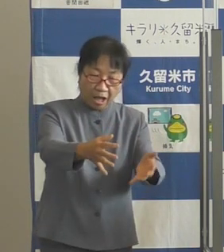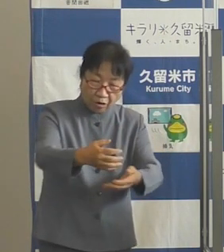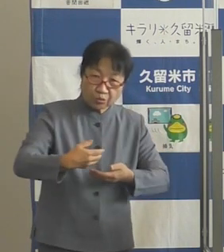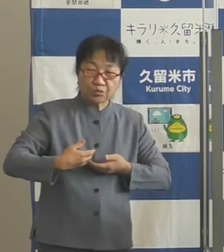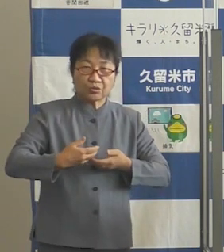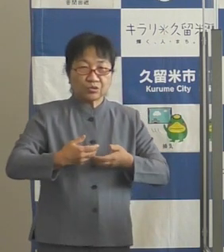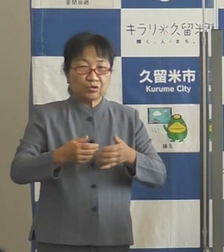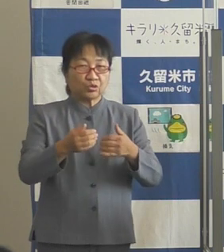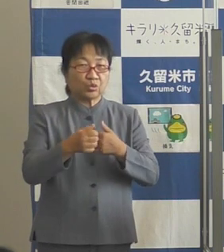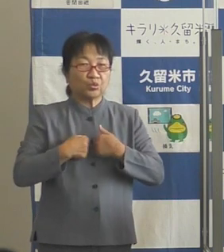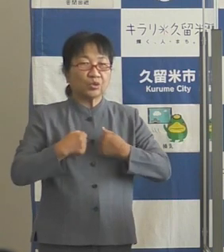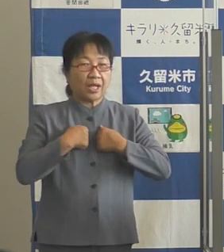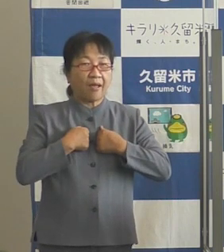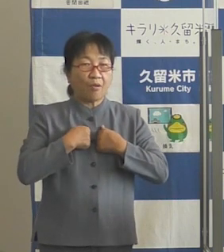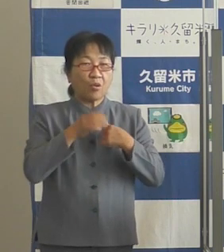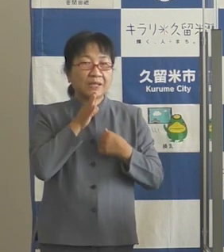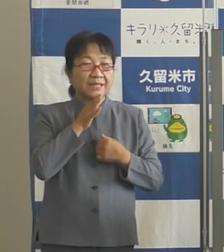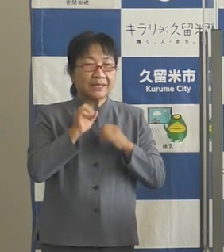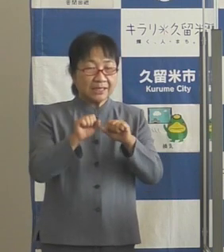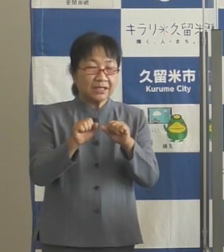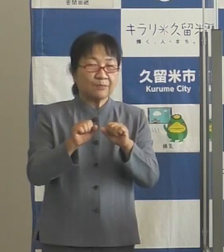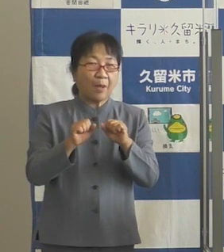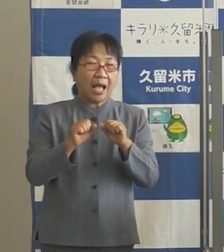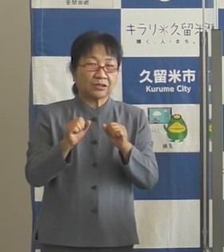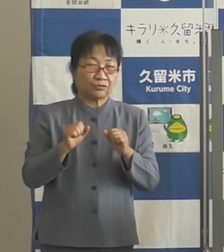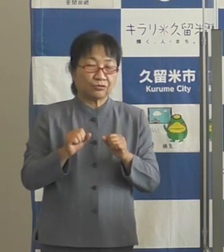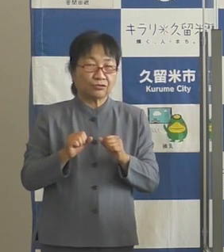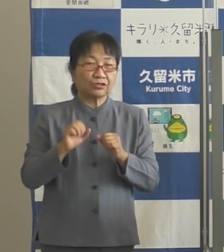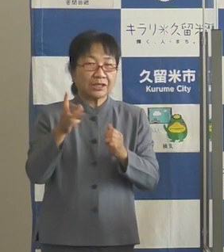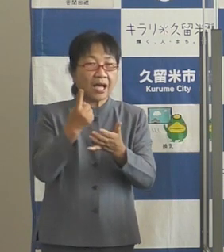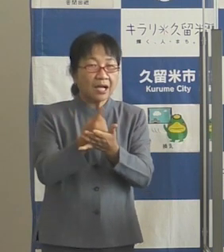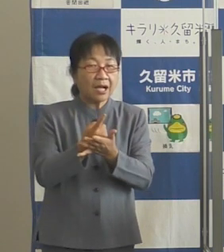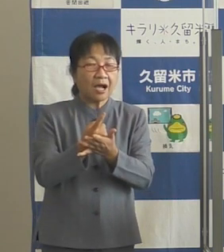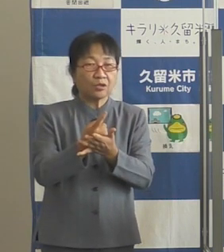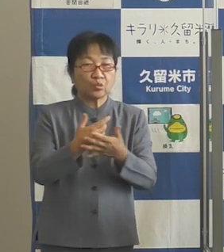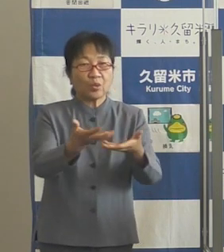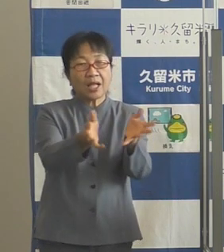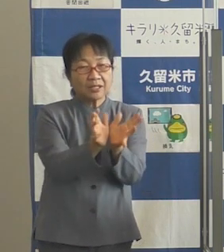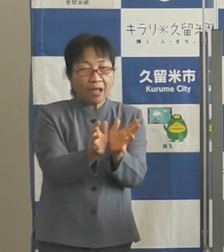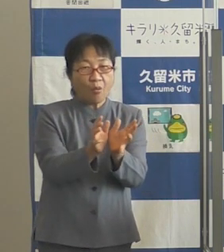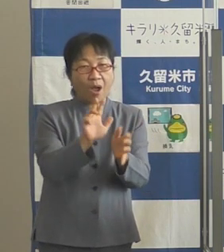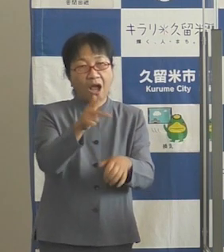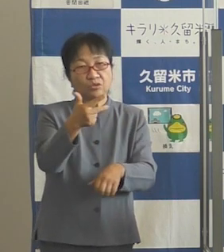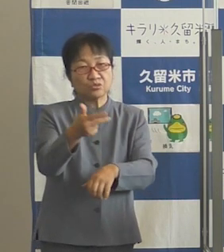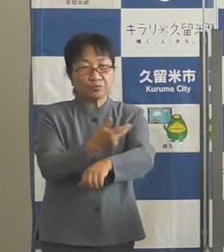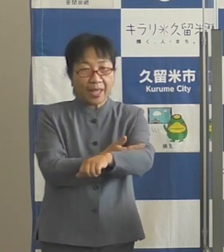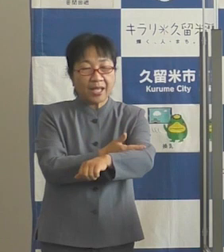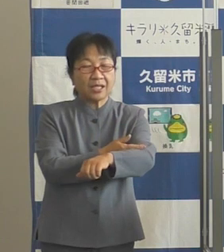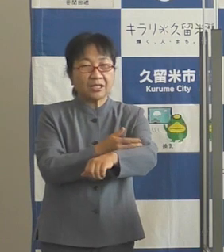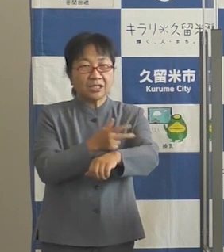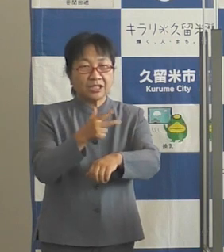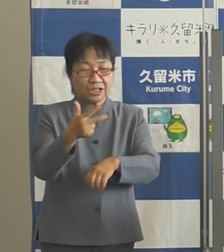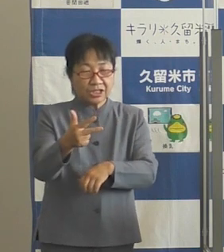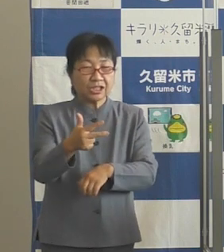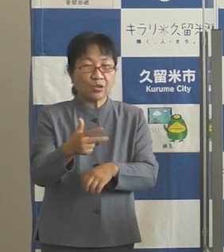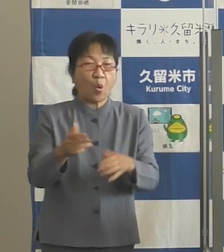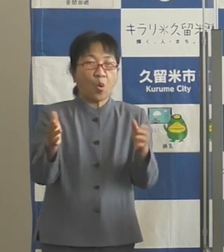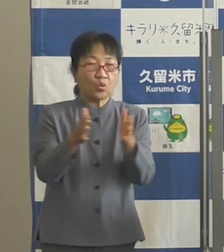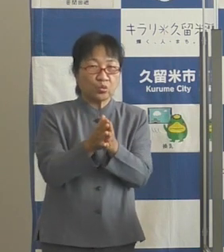。参加していただく関係機関の団体は久留米市を含めて8団体にな